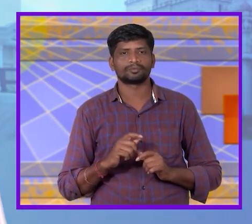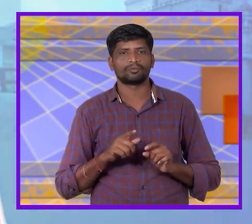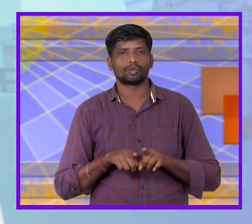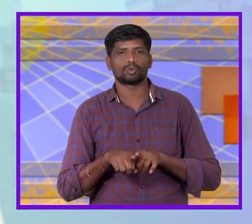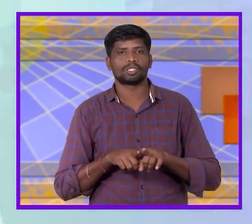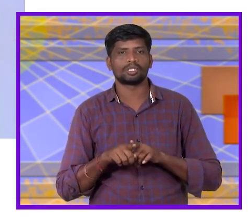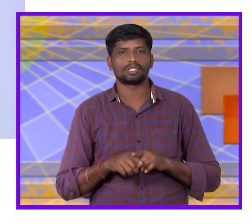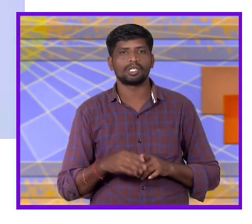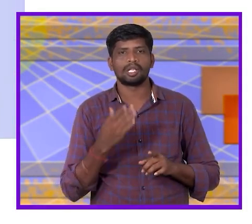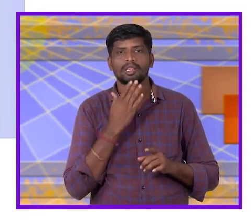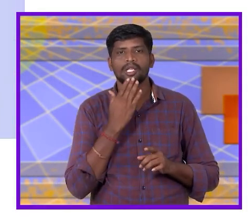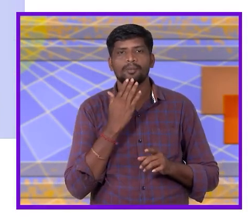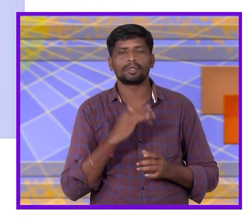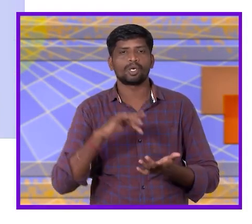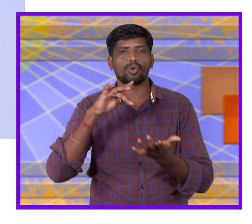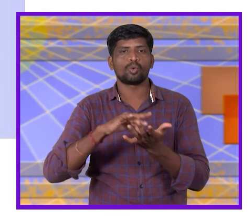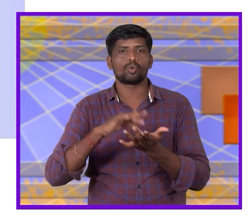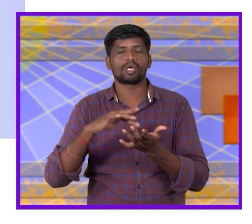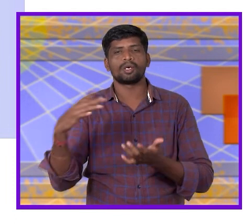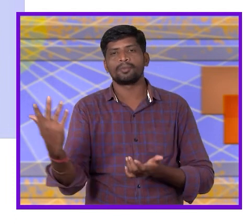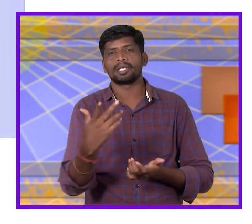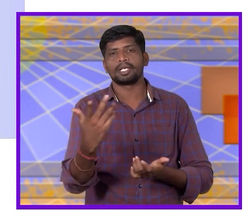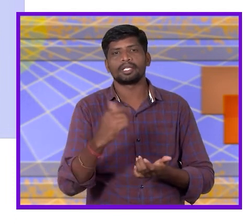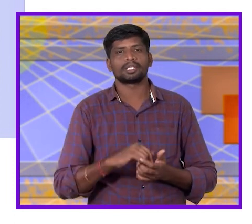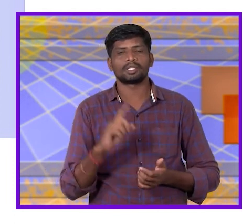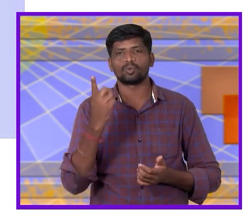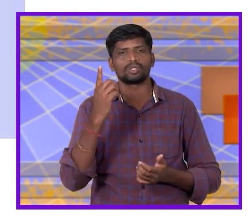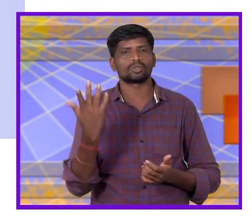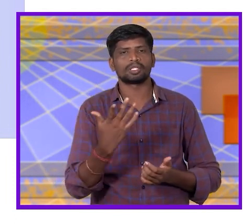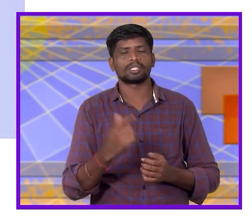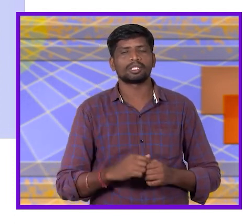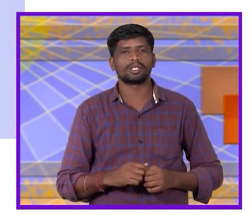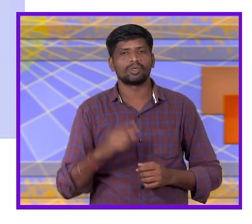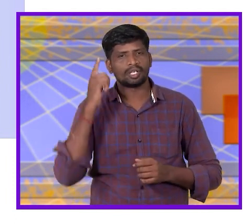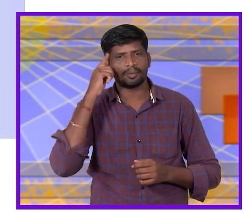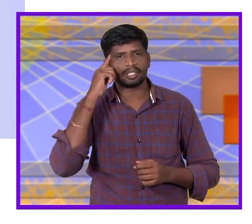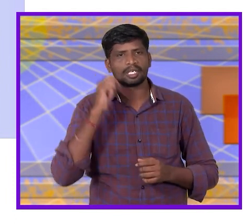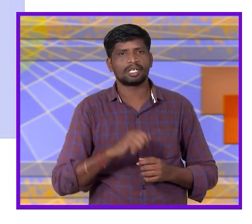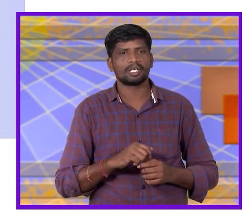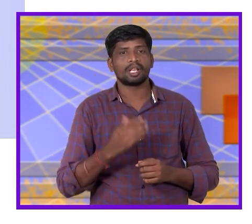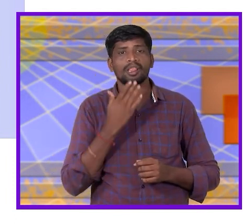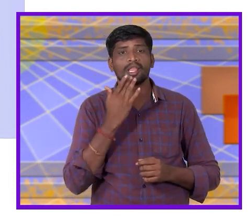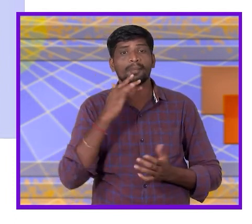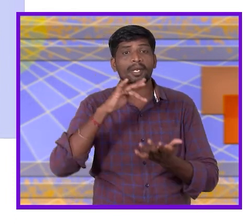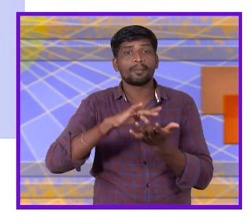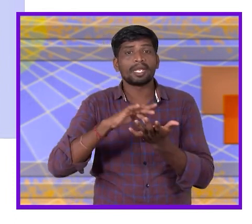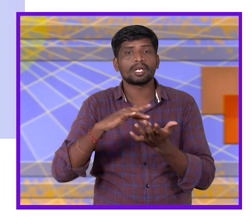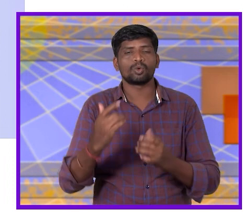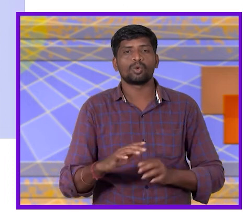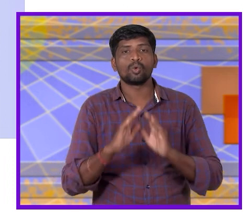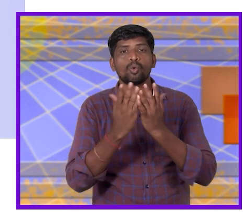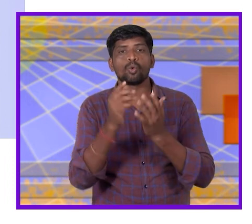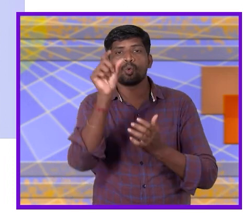உதாரணத்துக்கு தமிழ்நாட்டினுடைய மைய நூலகம் அப்படின்னு நம்ம ஒன்று சொன்னேன், உங்களுக்கு நினைவு இருக்கா? தமிழ்நாட்டினுடைய மைய நூலகம்